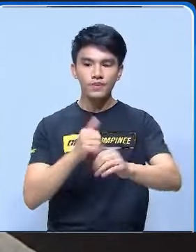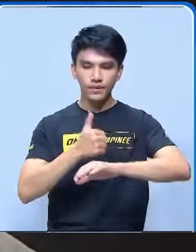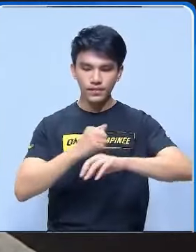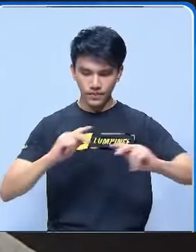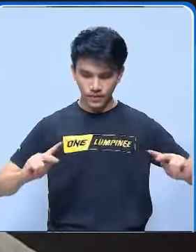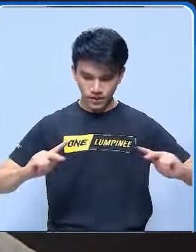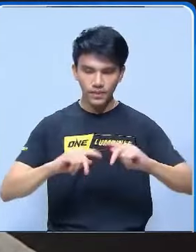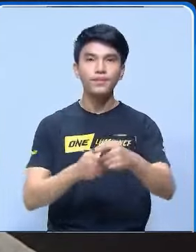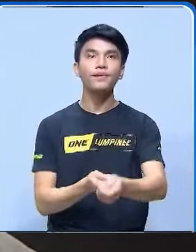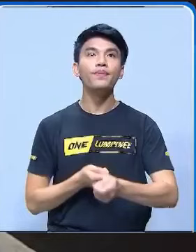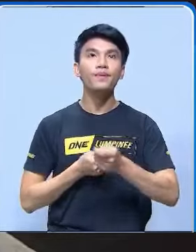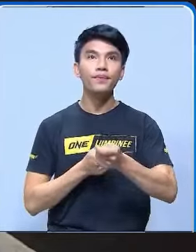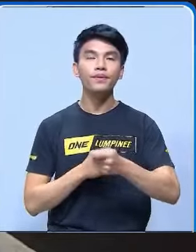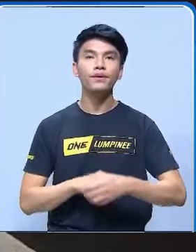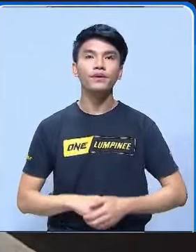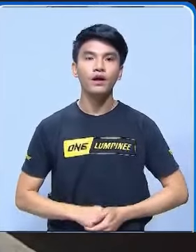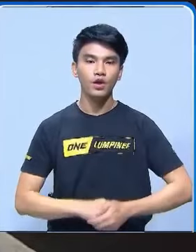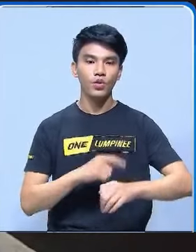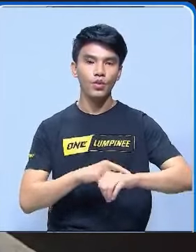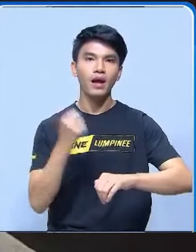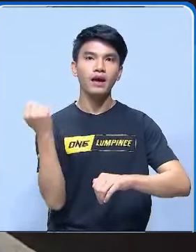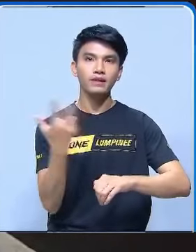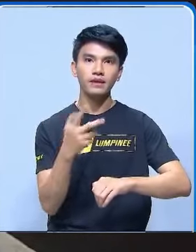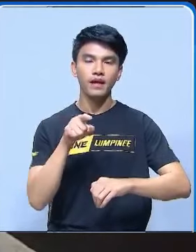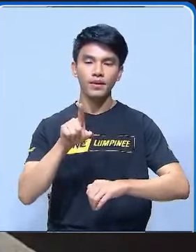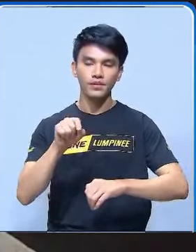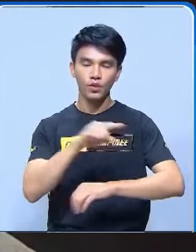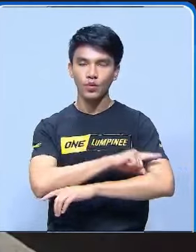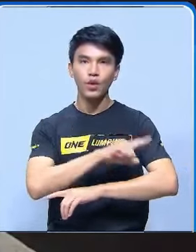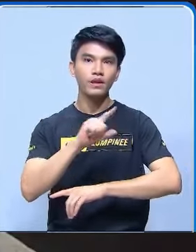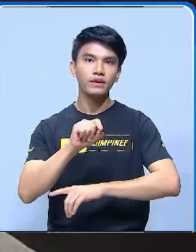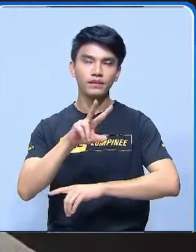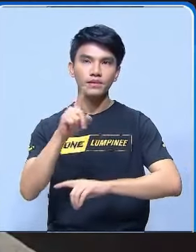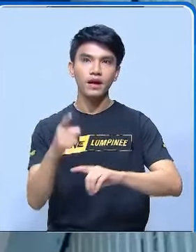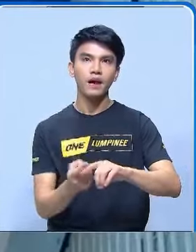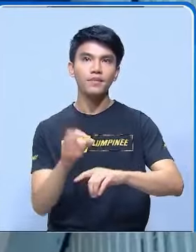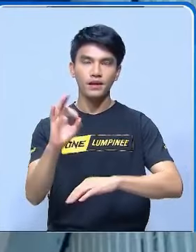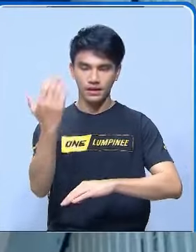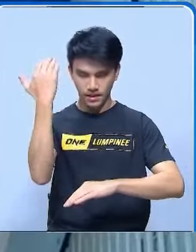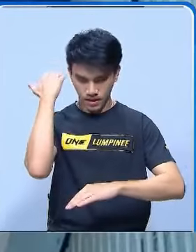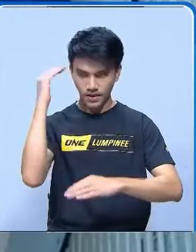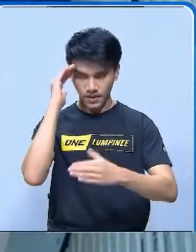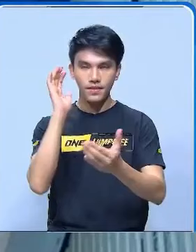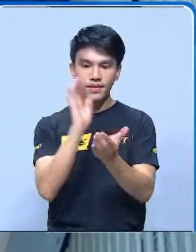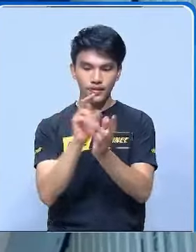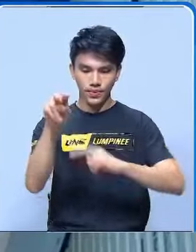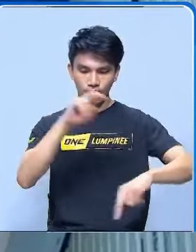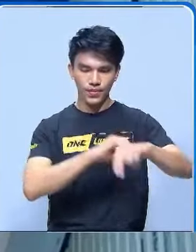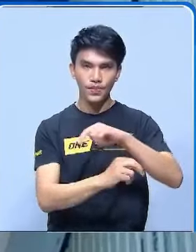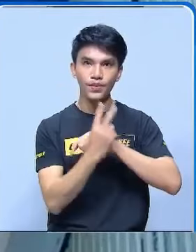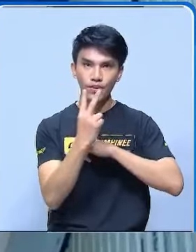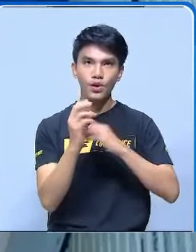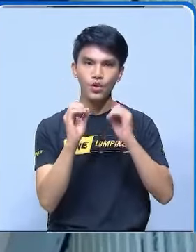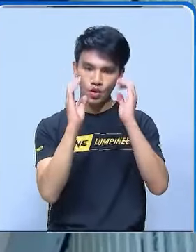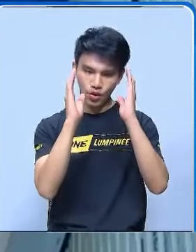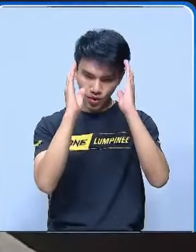ตรและสหกรณ์เมื่อช่วง 3:20 นาทีของวันที่23กันยายนแล้วตำรวจก็ไล่กล้องวงจรปิดนะคะผู้สงสัยเนี่ยเป็นครูชำนาญ